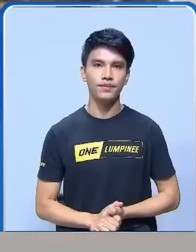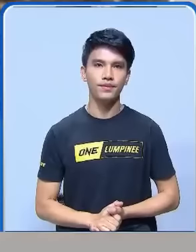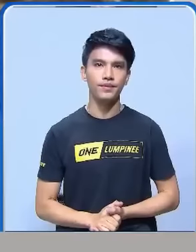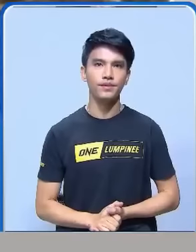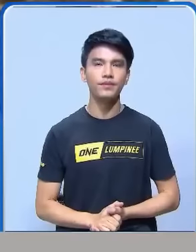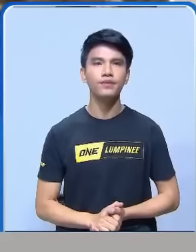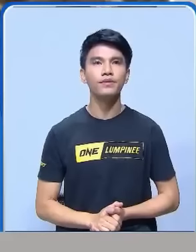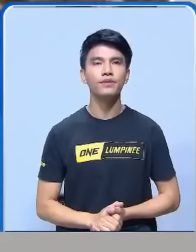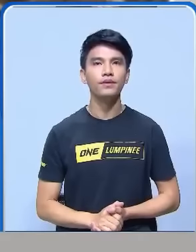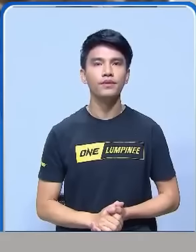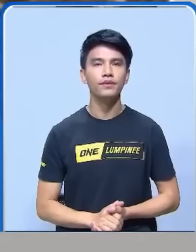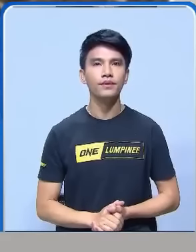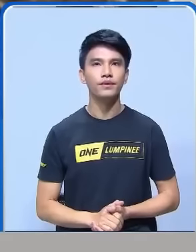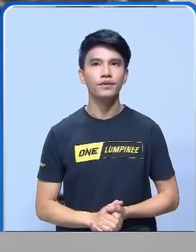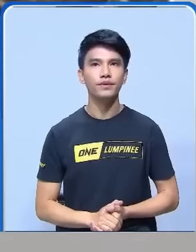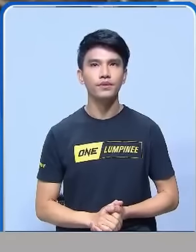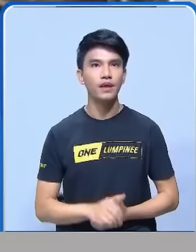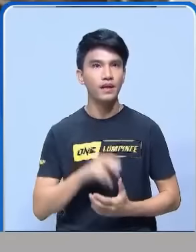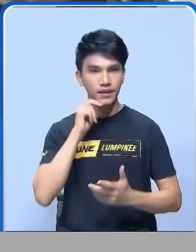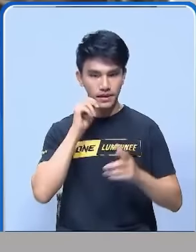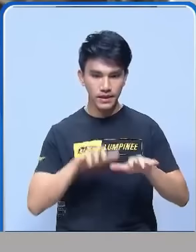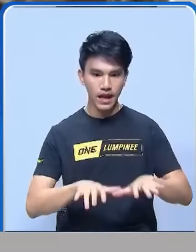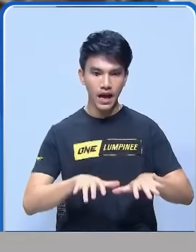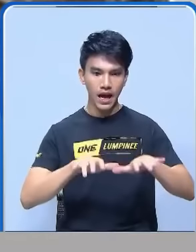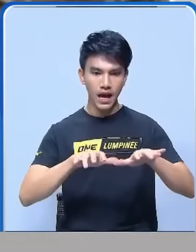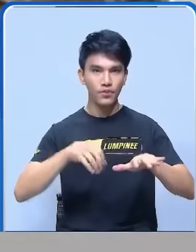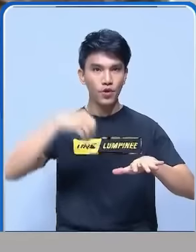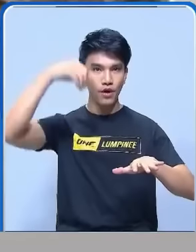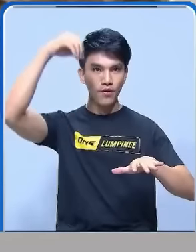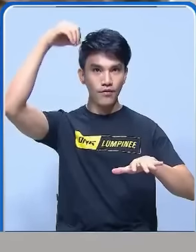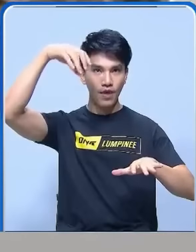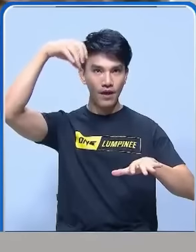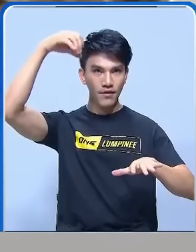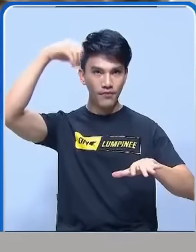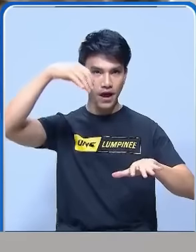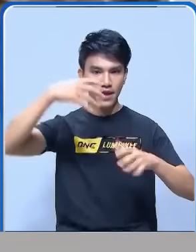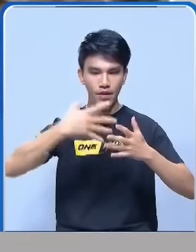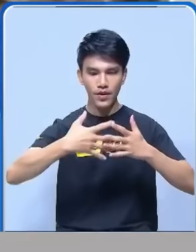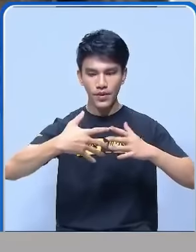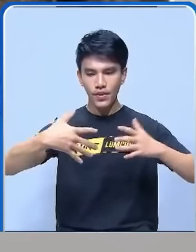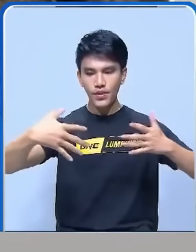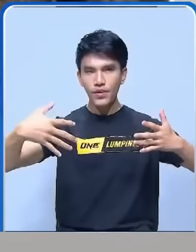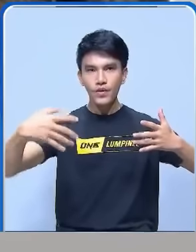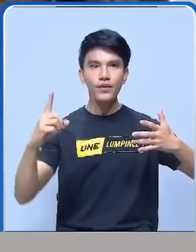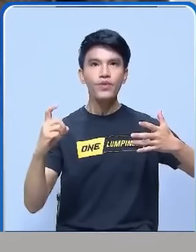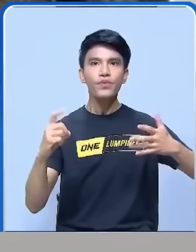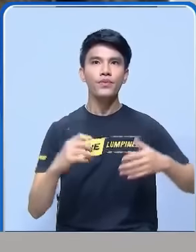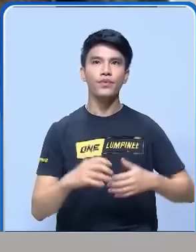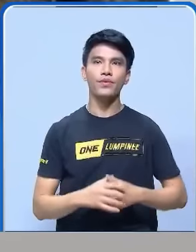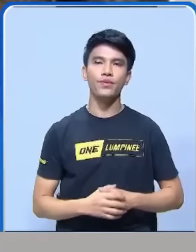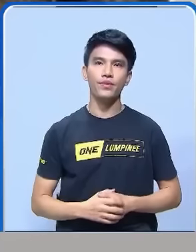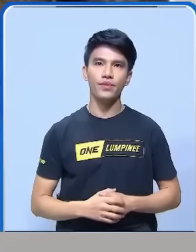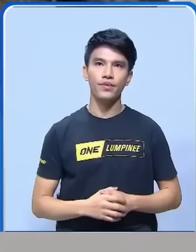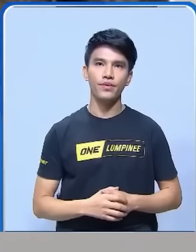ท่วมมาสายไฟปลั๊กไฟไม่ได้ถูกสร้างมาให้จมน้ำถูกไหมครับคุณกาย ครับ ดังนั้น